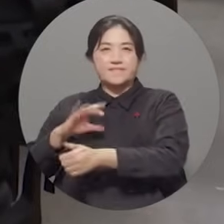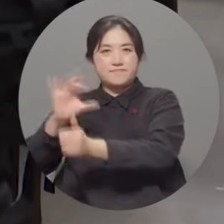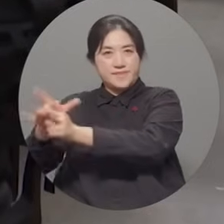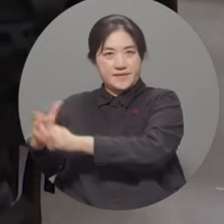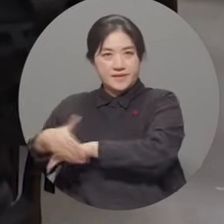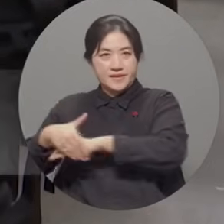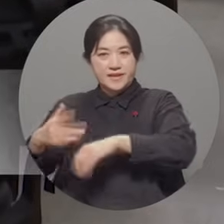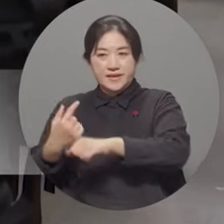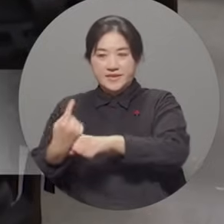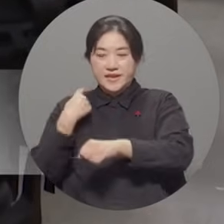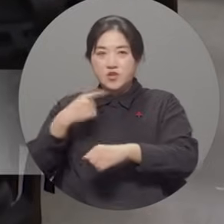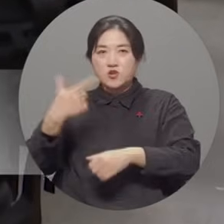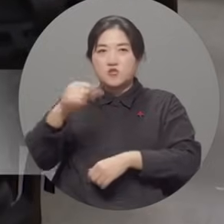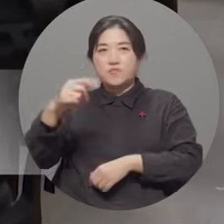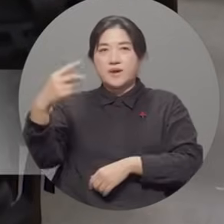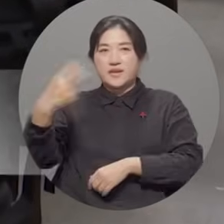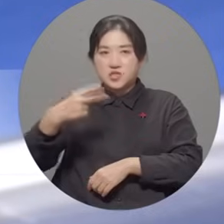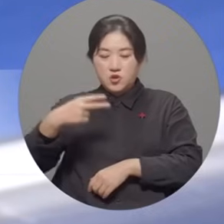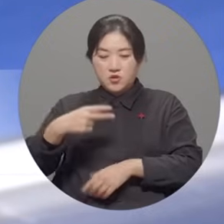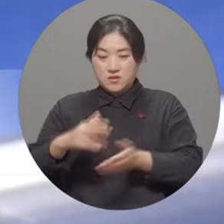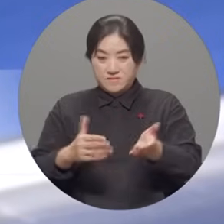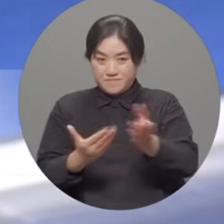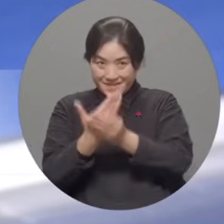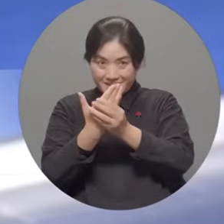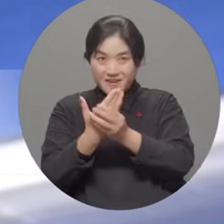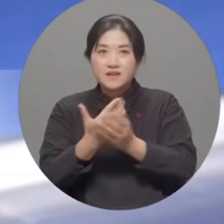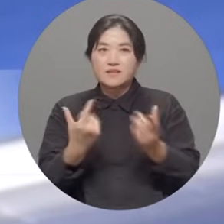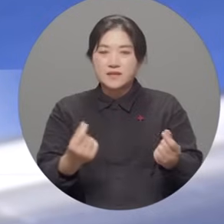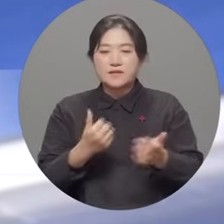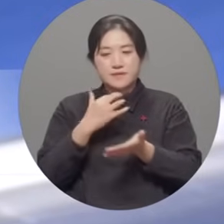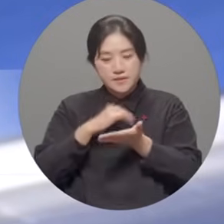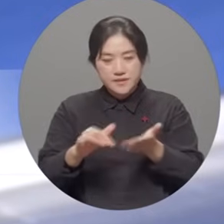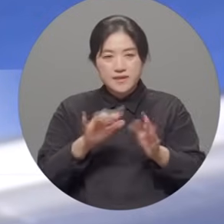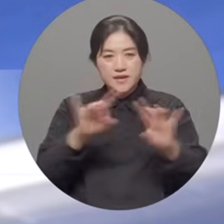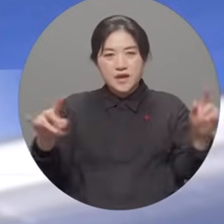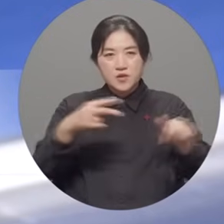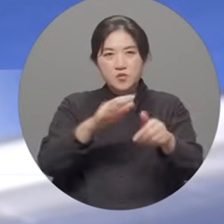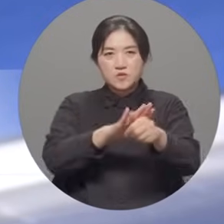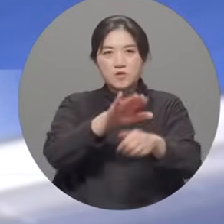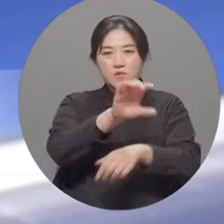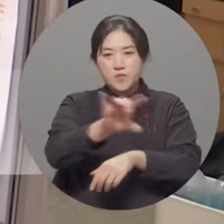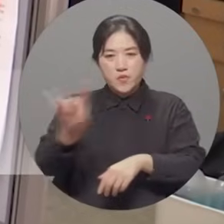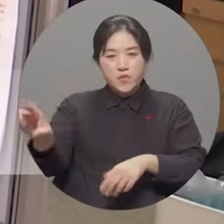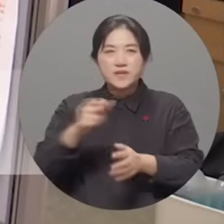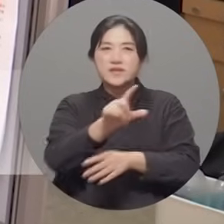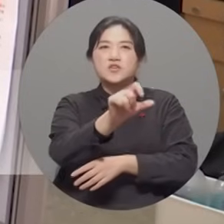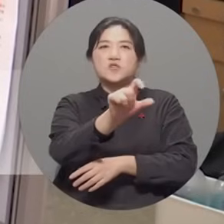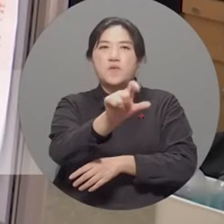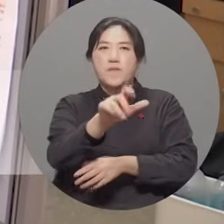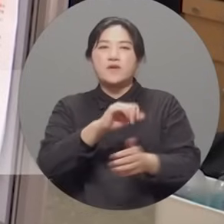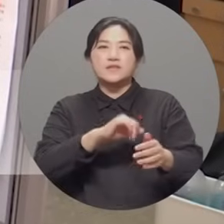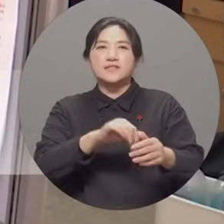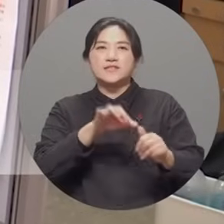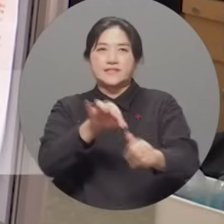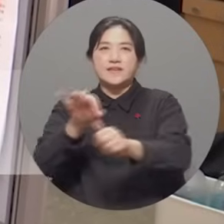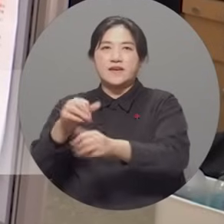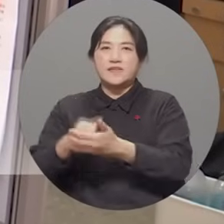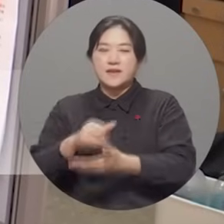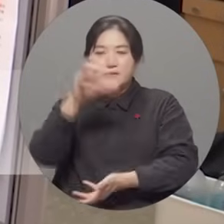지난해 6만 2천 건의 학폭 사건이 발생한 걸 감안해 각 교육지원청에 15명가량씩